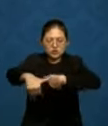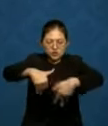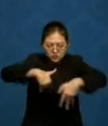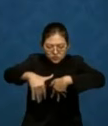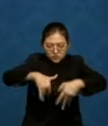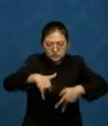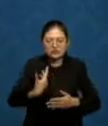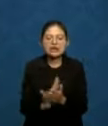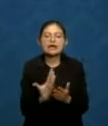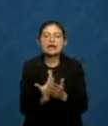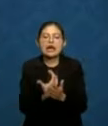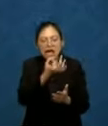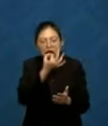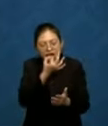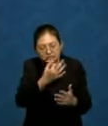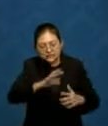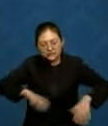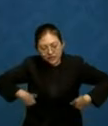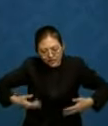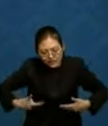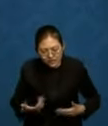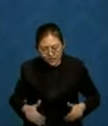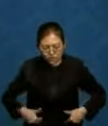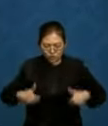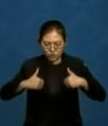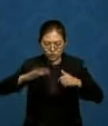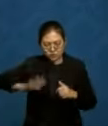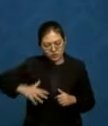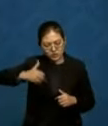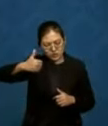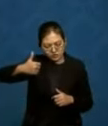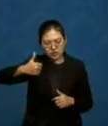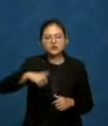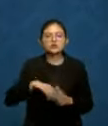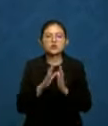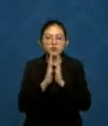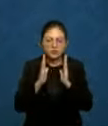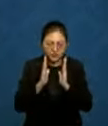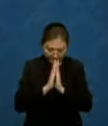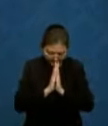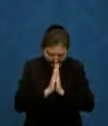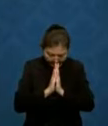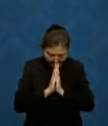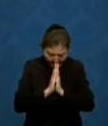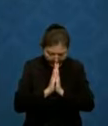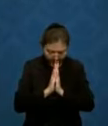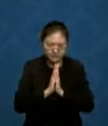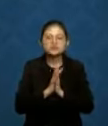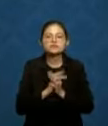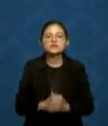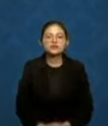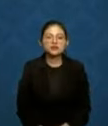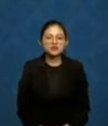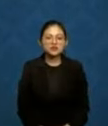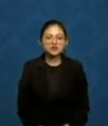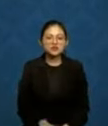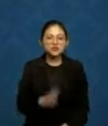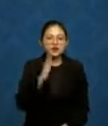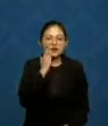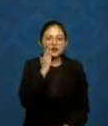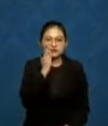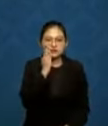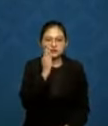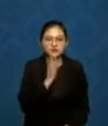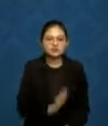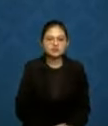สามารถมีรายได้และคุณภาพชีวิตที่ดีมากยิ่งขึ้นอีกด้วยครับขอบพระคุณครับขอบคุณครับขอ